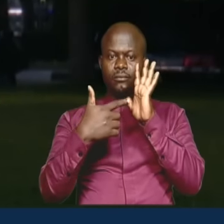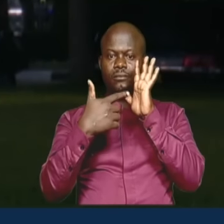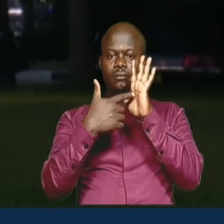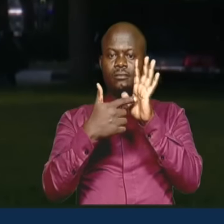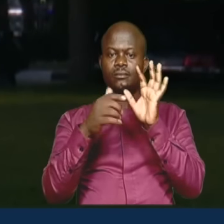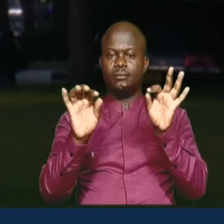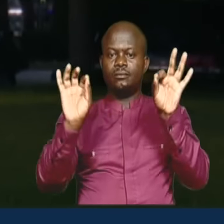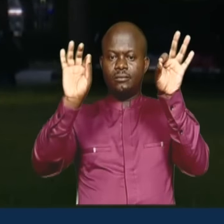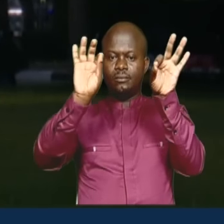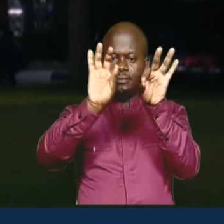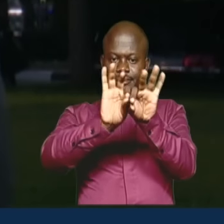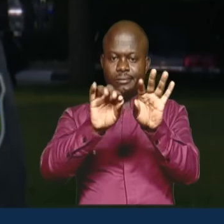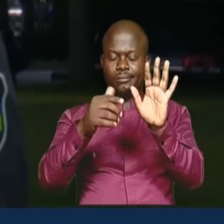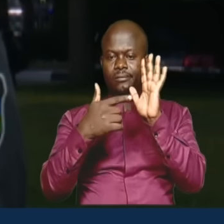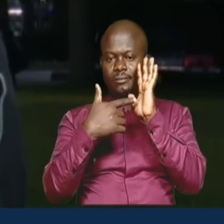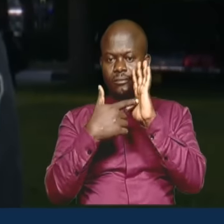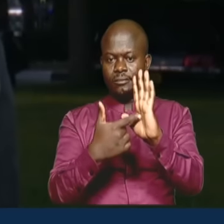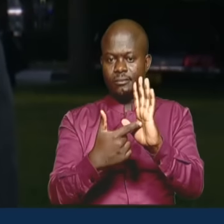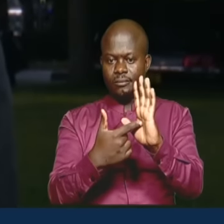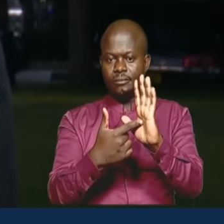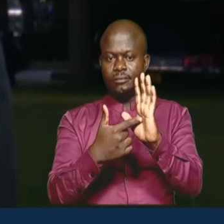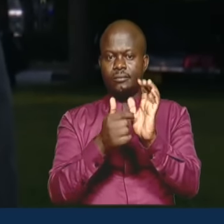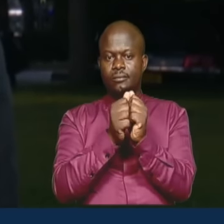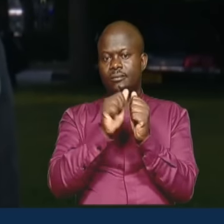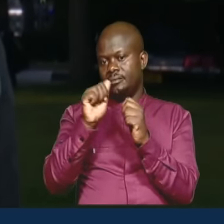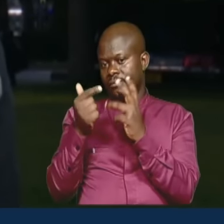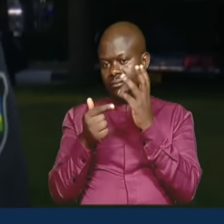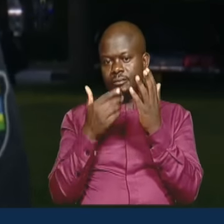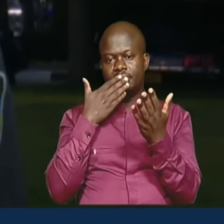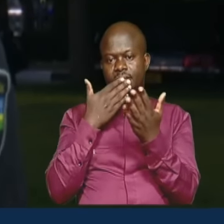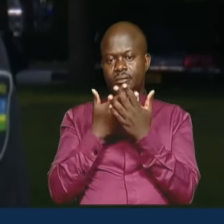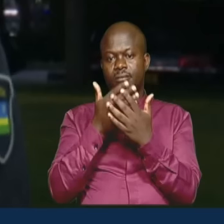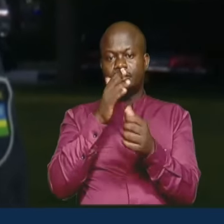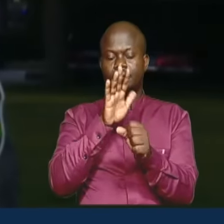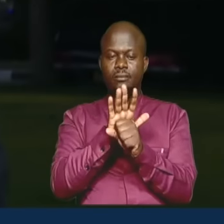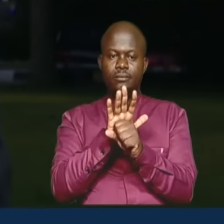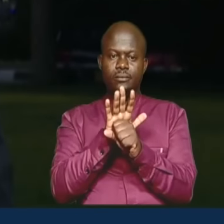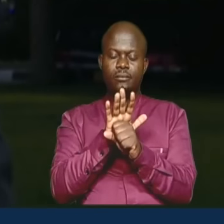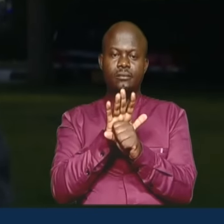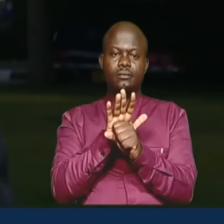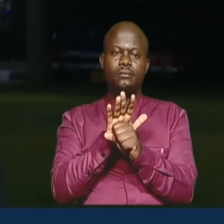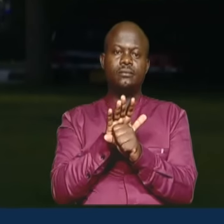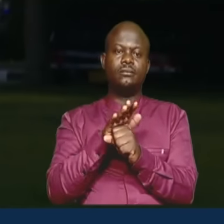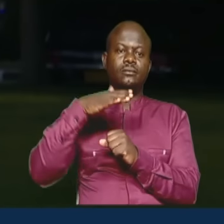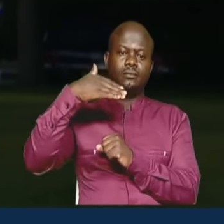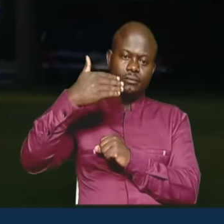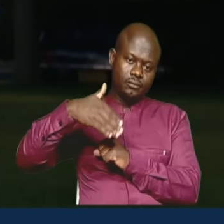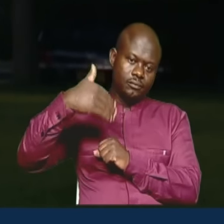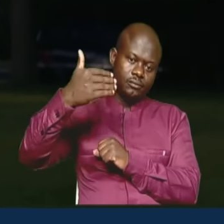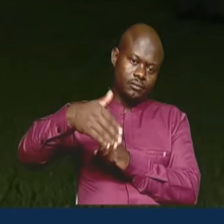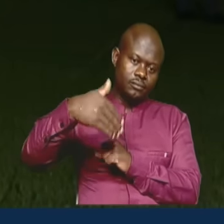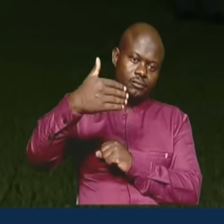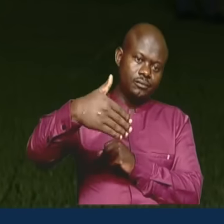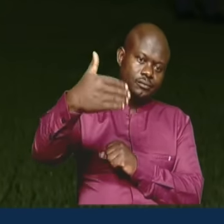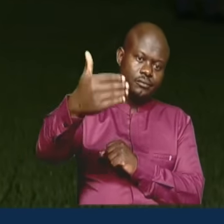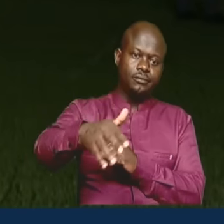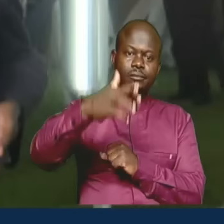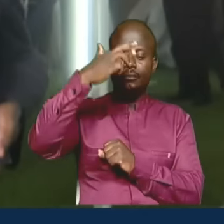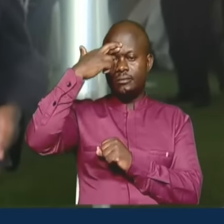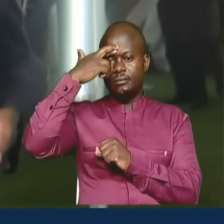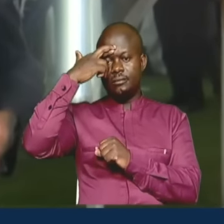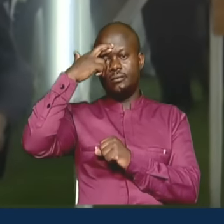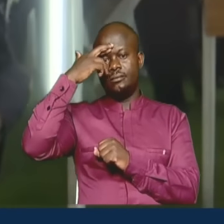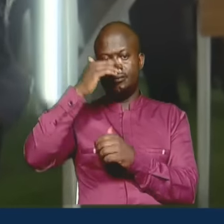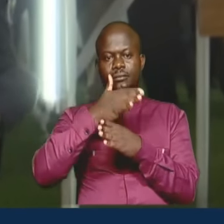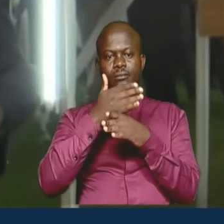indangagaciro z'abaranze n'ibindi byiza byinshi tuzakomeza kubizirikana. Minisitiri